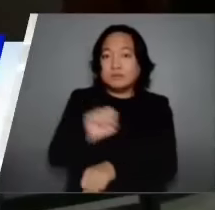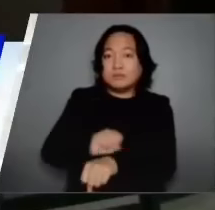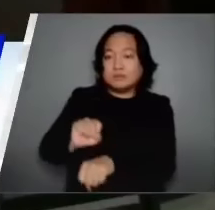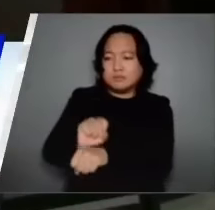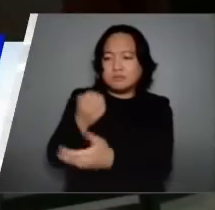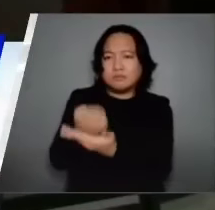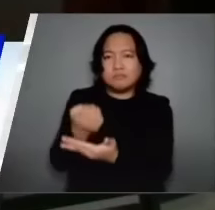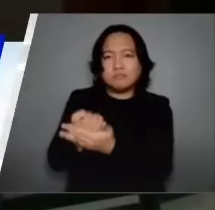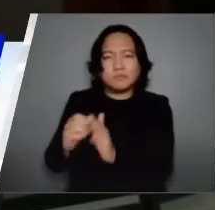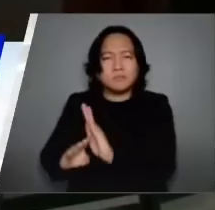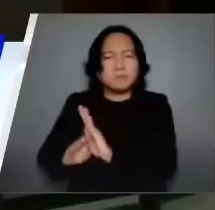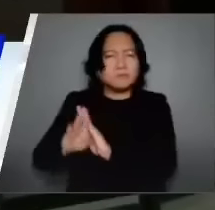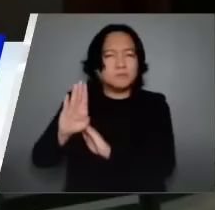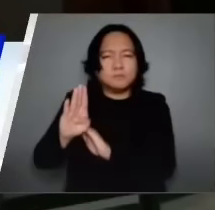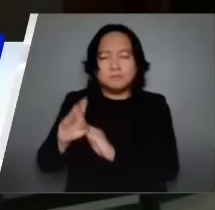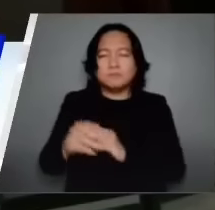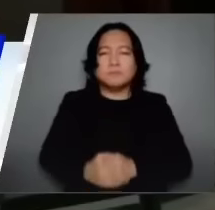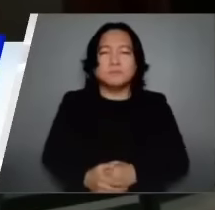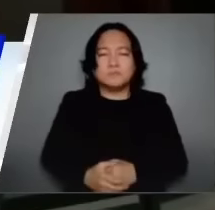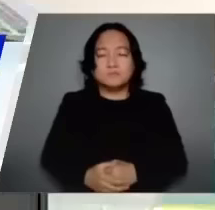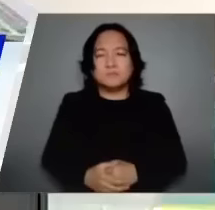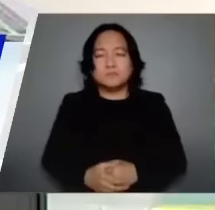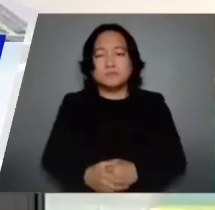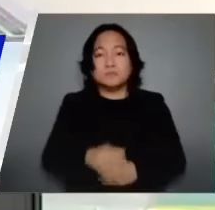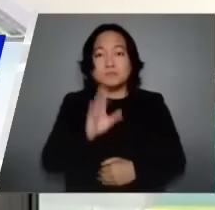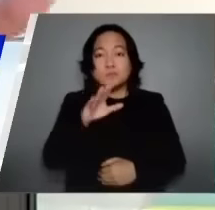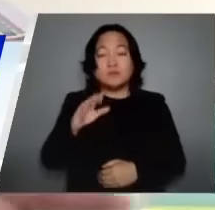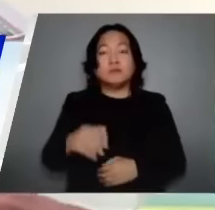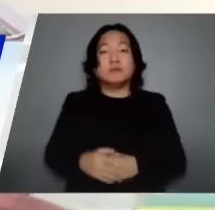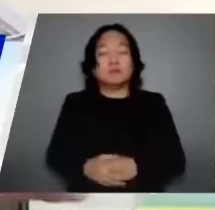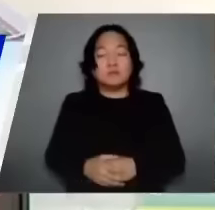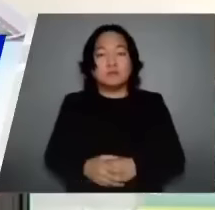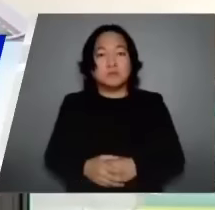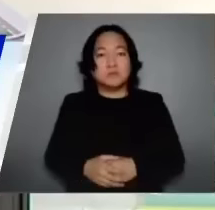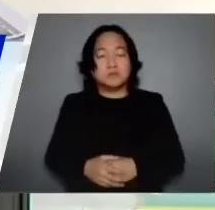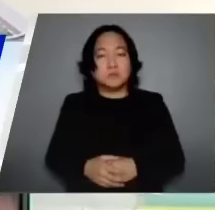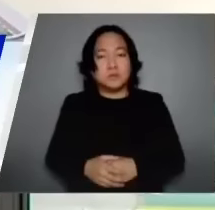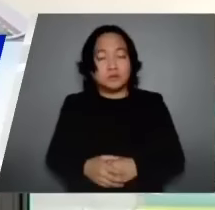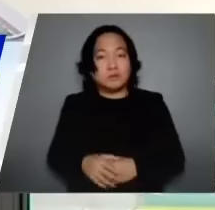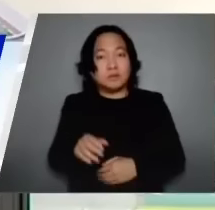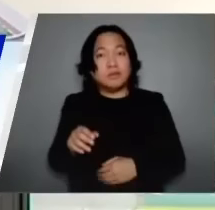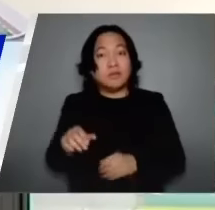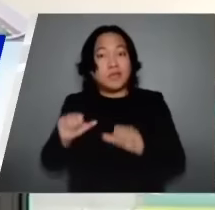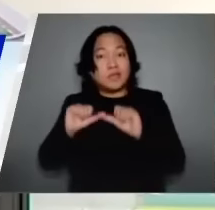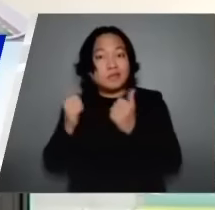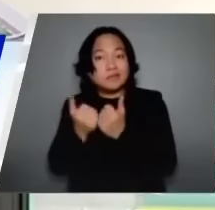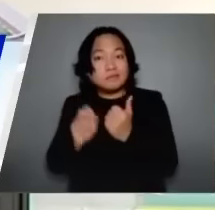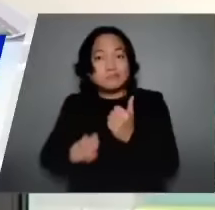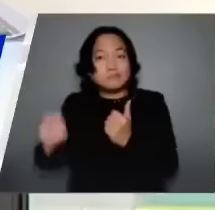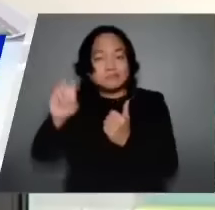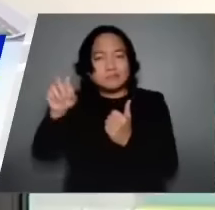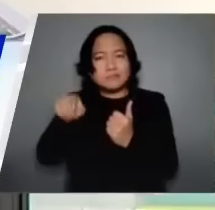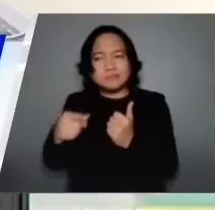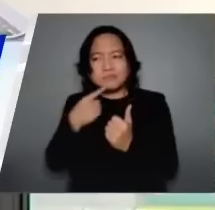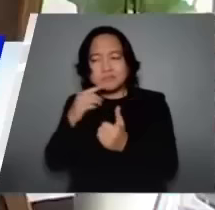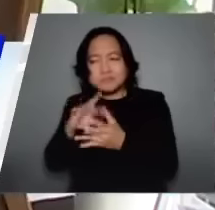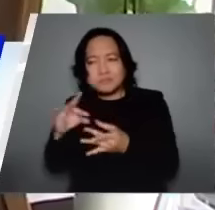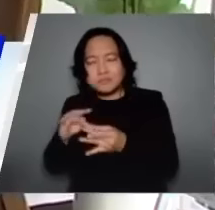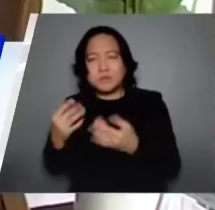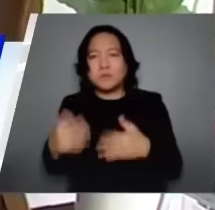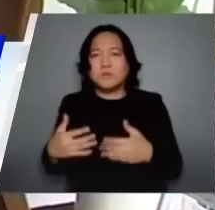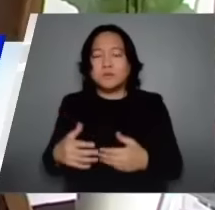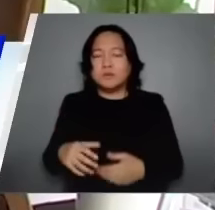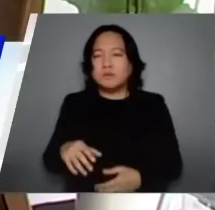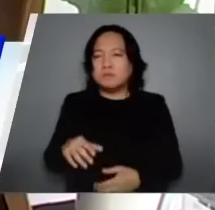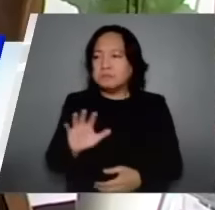Sa datos ng isang Quezon City-based travel agency, umabot daw sa 20,000 ang natanggap nilang bookings noong 2023